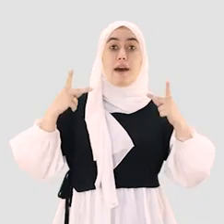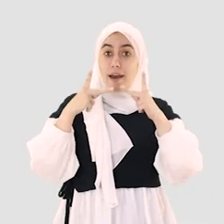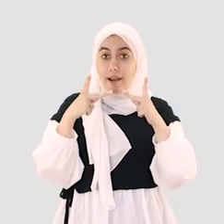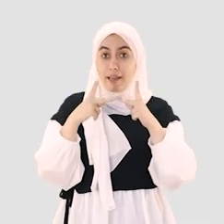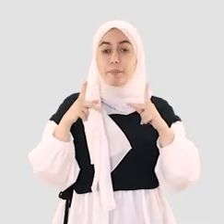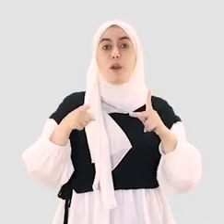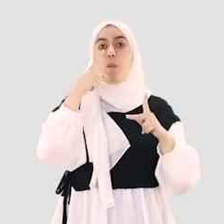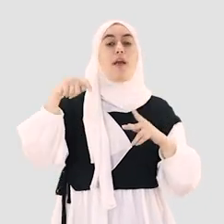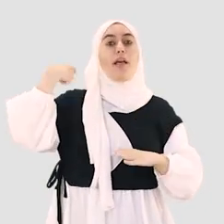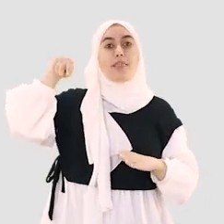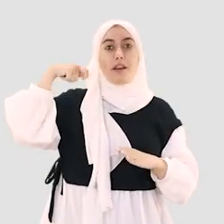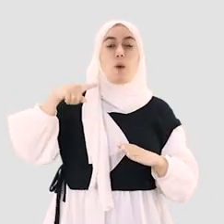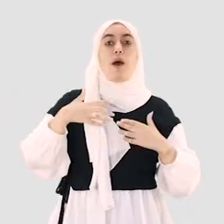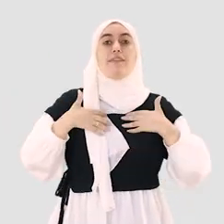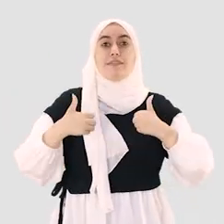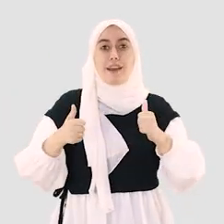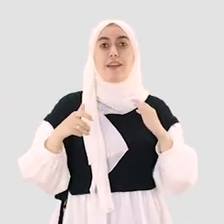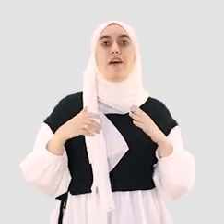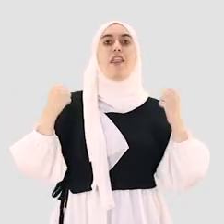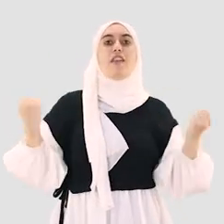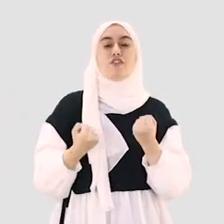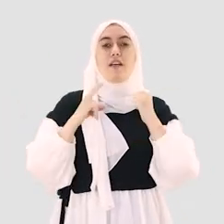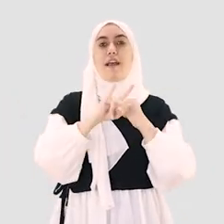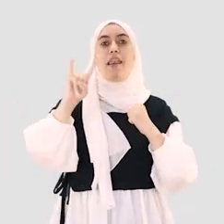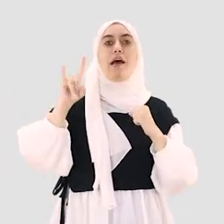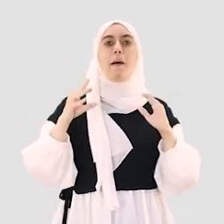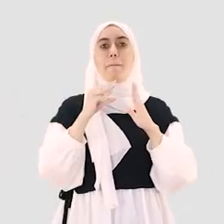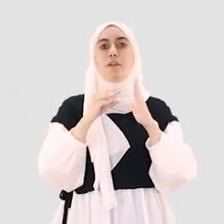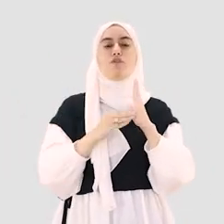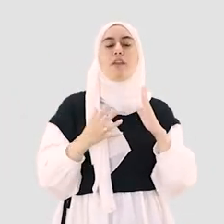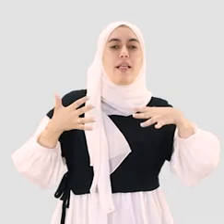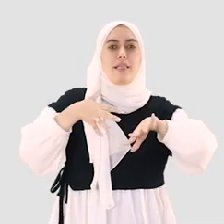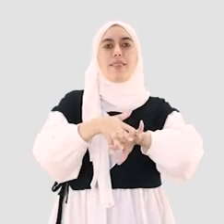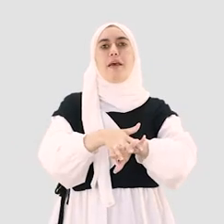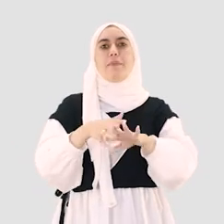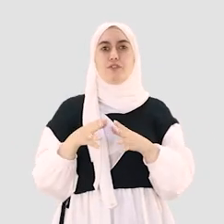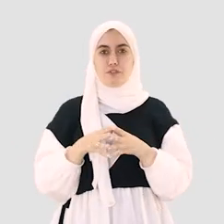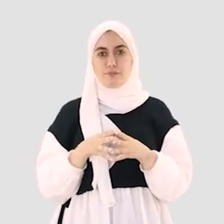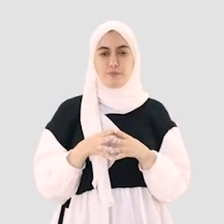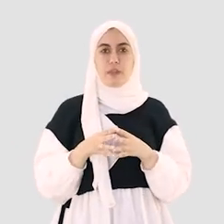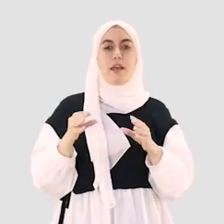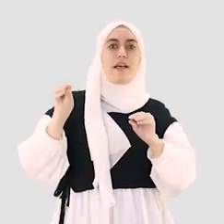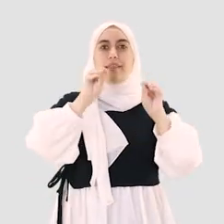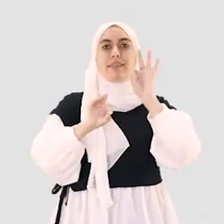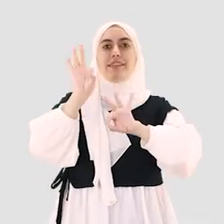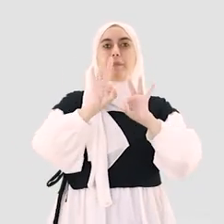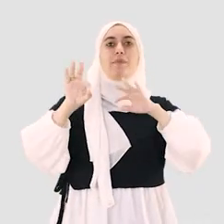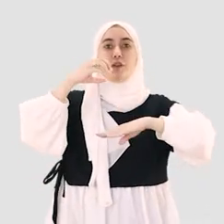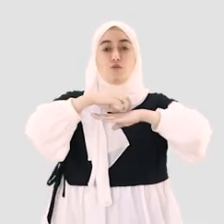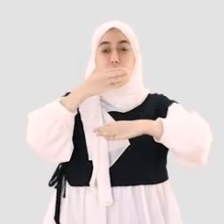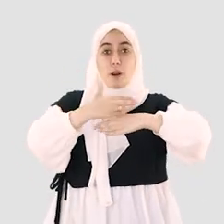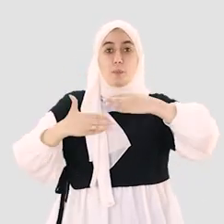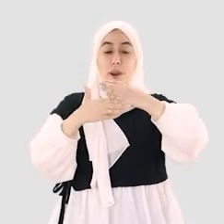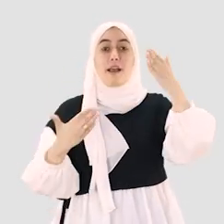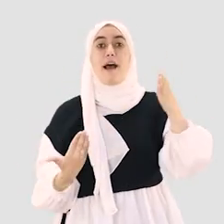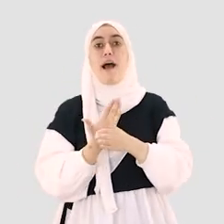الاكاديميه والاداريه والصحيه والانشطه اللامنهجيه بشكل دامج تصميم مباني